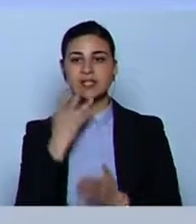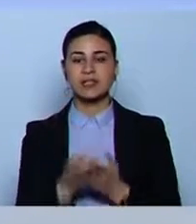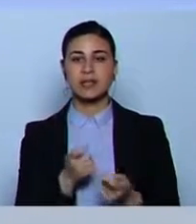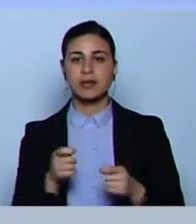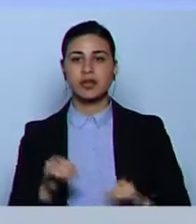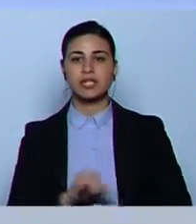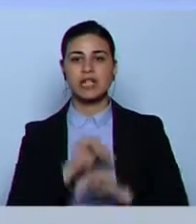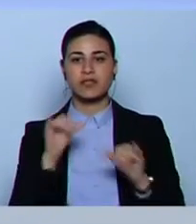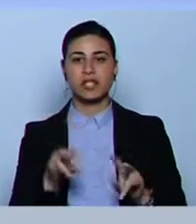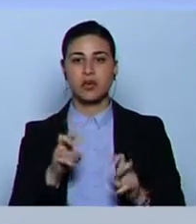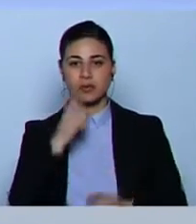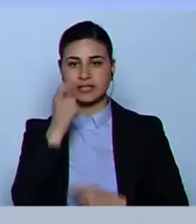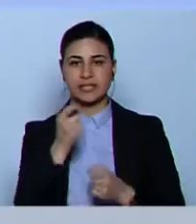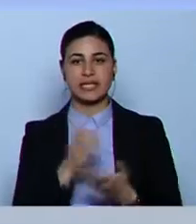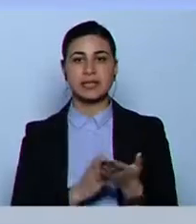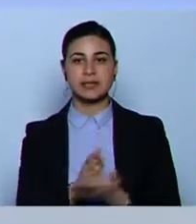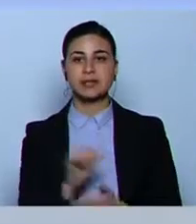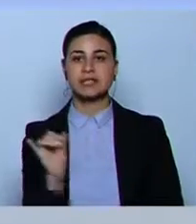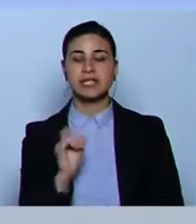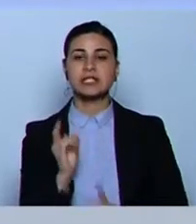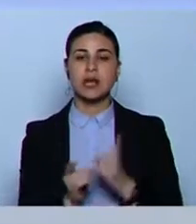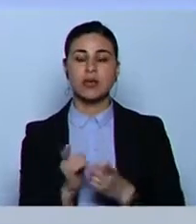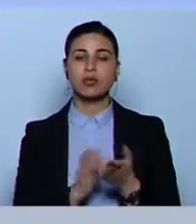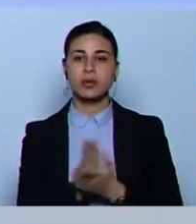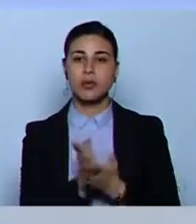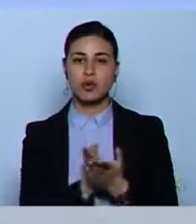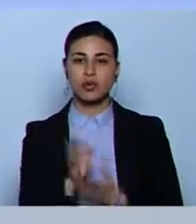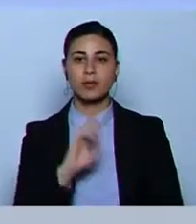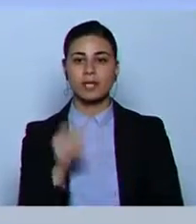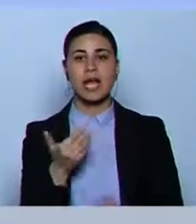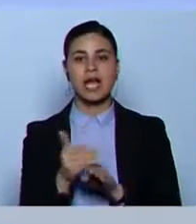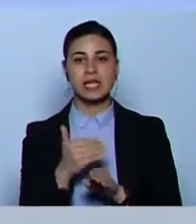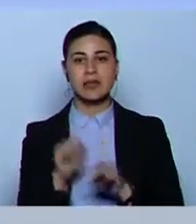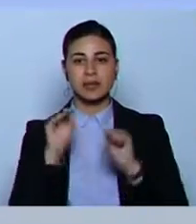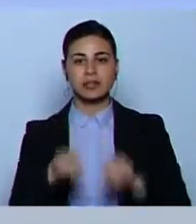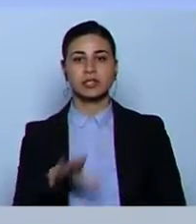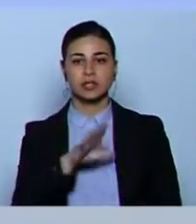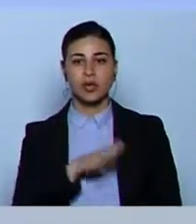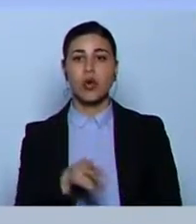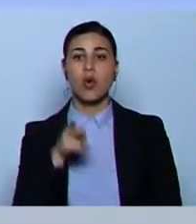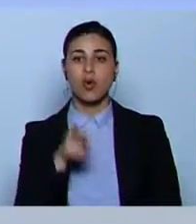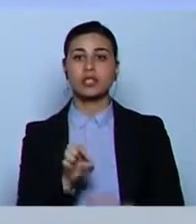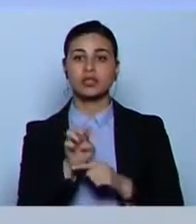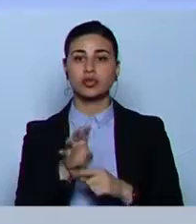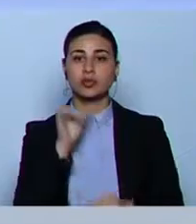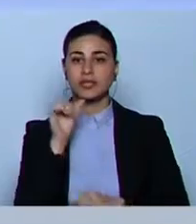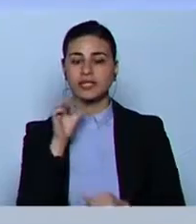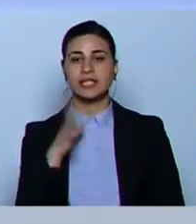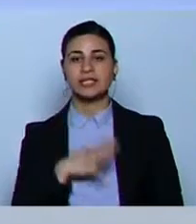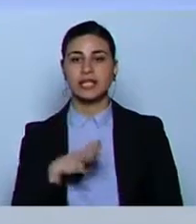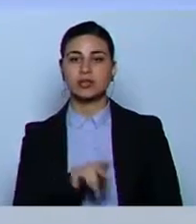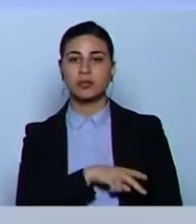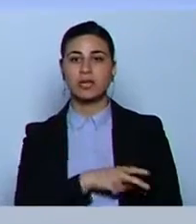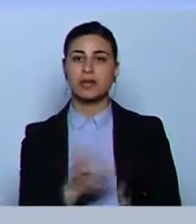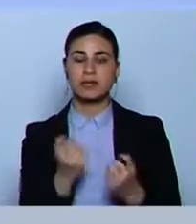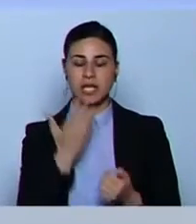განვითარების სტრატეგიის ძირითადი პრინციპები, სადაც რეფორმის მიმართულებები და ეტაპები გაწერილია, ხოლო 2014 წელს საქართველოს პარლამენტმა